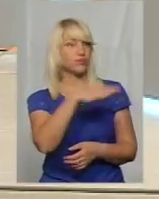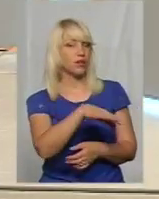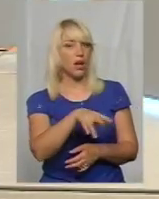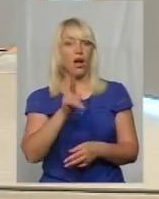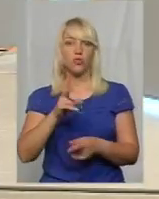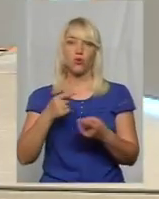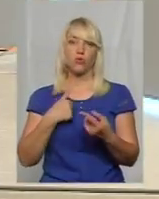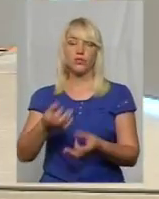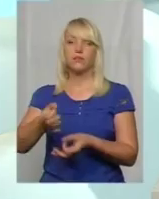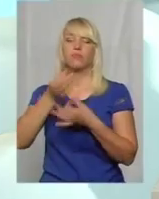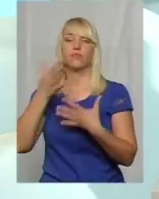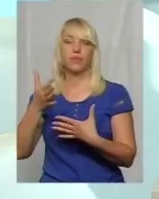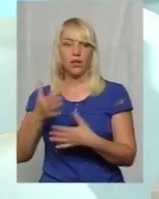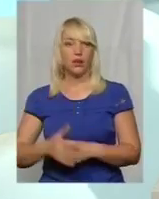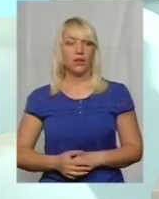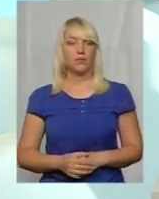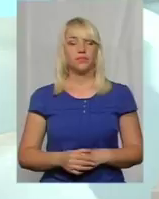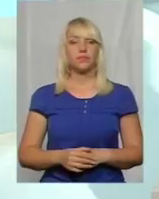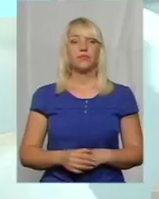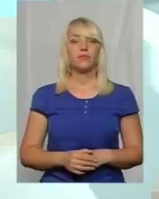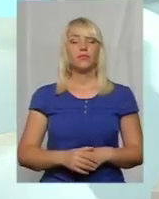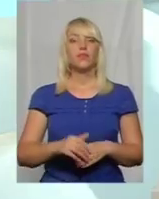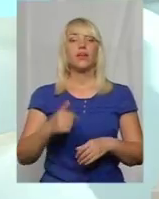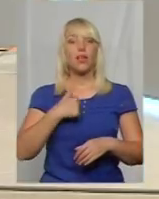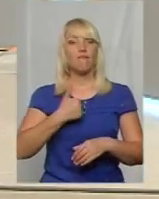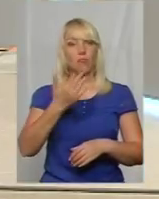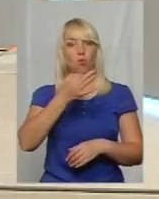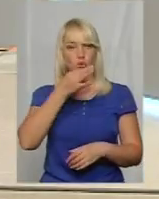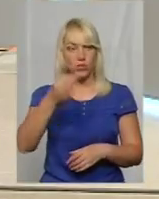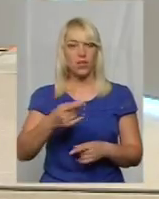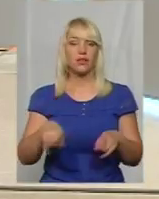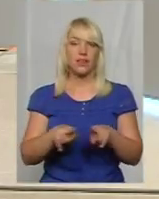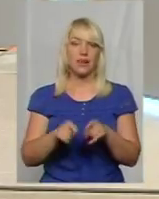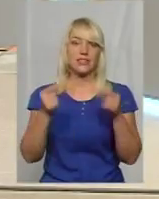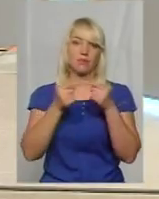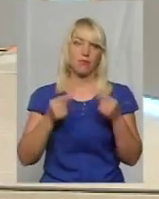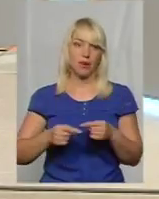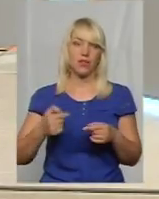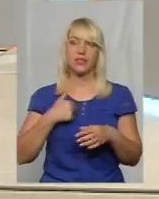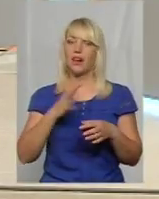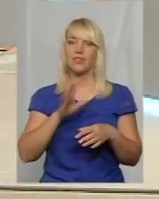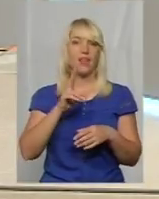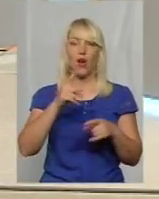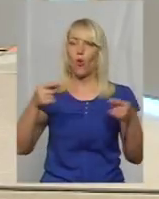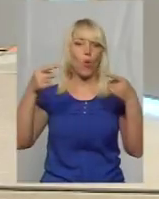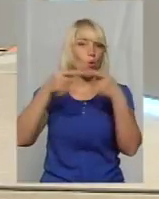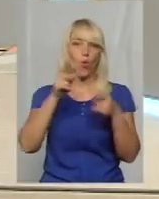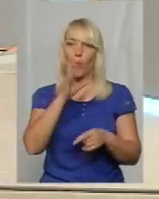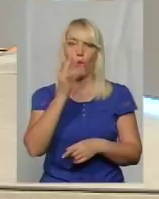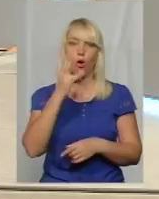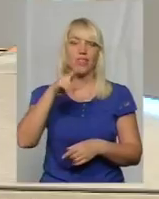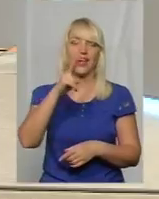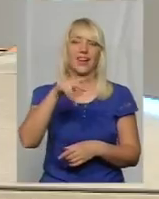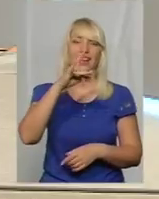інше відношення. Я вам хочу сказати, що це насправді так співпало. Я мала на увазі не конкретно з